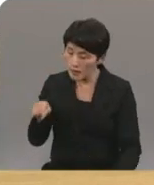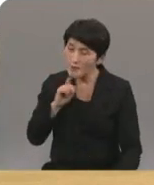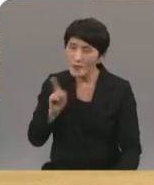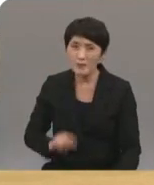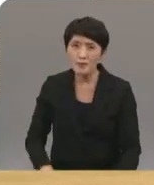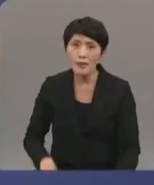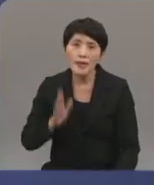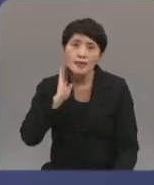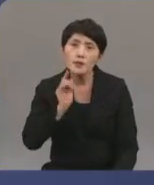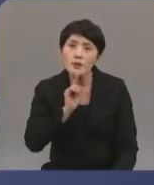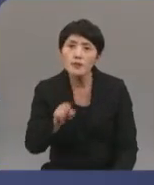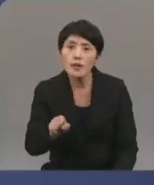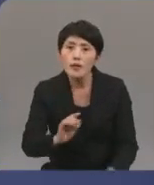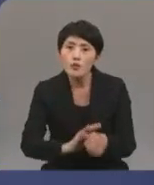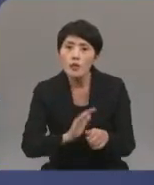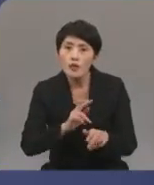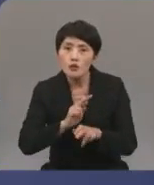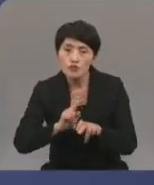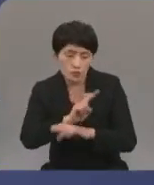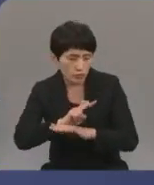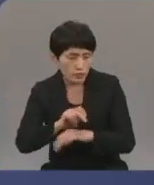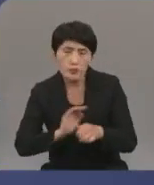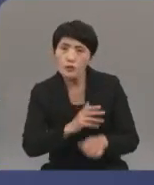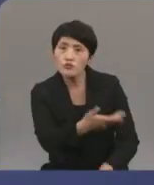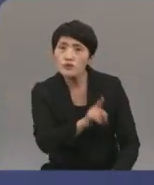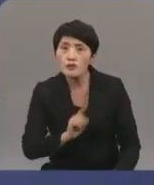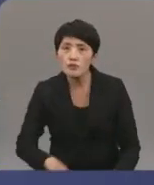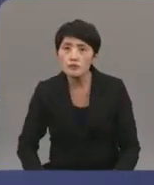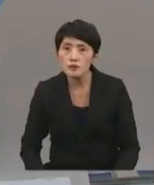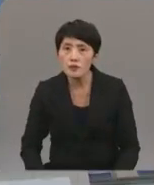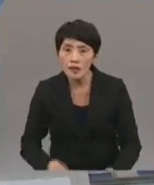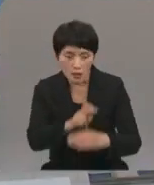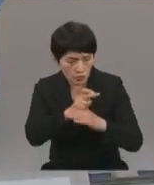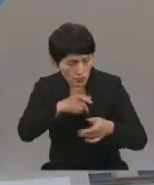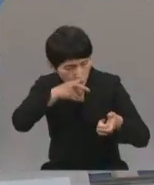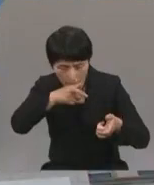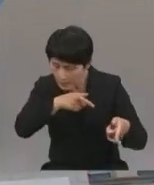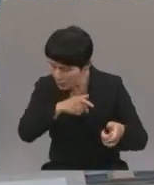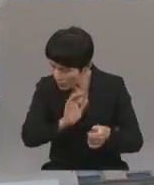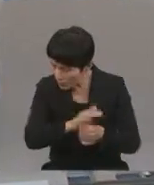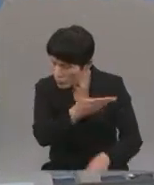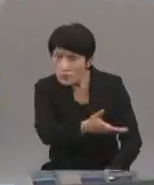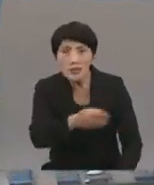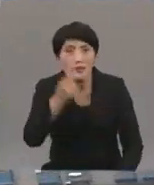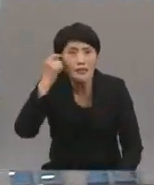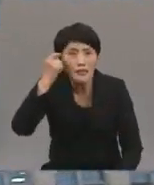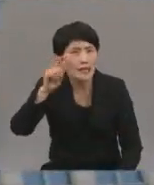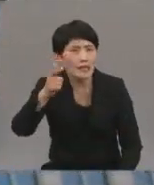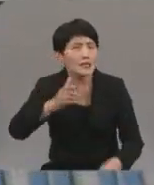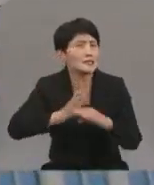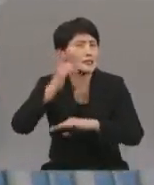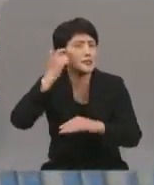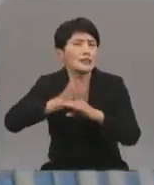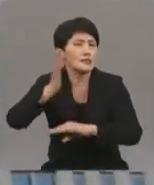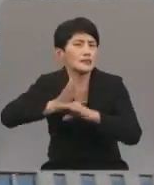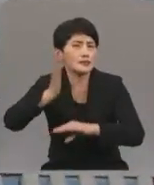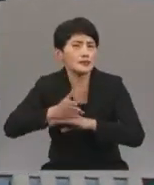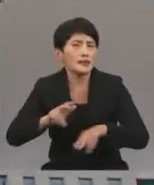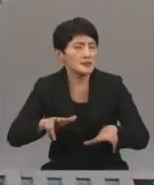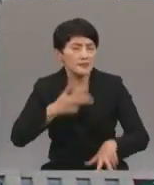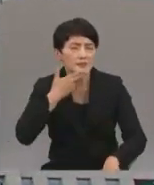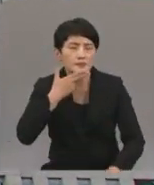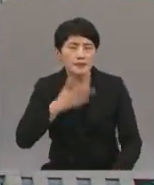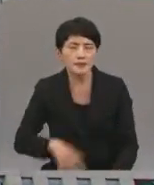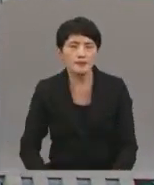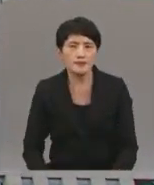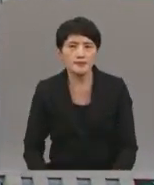战争法的情况，韩国将难以仅向乌克兰提供人道主义援助或财政援助。韩国期